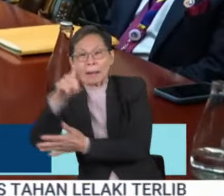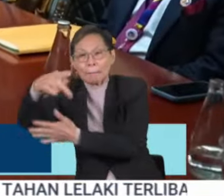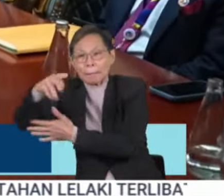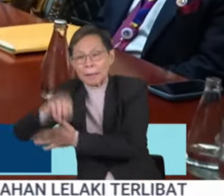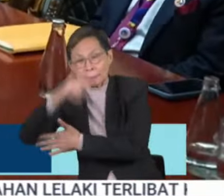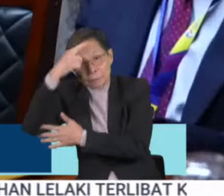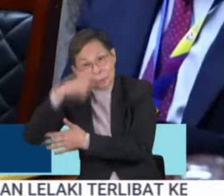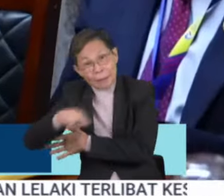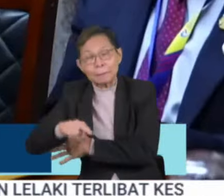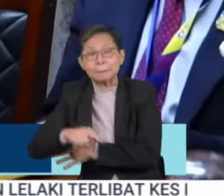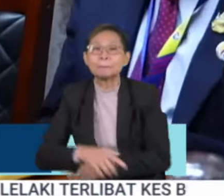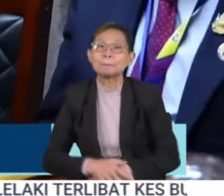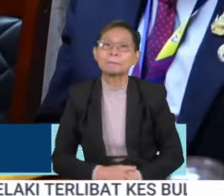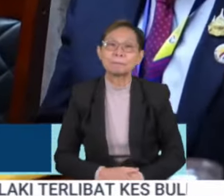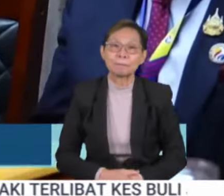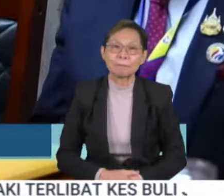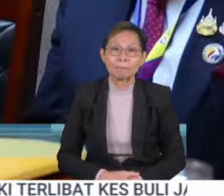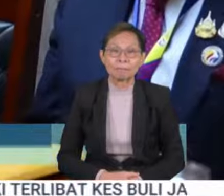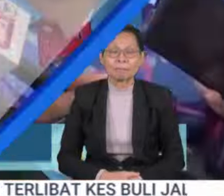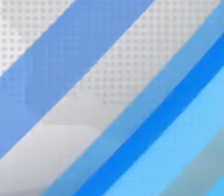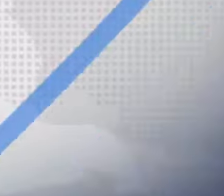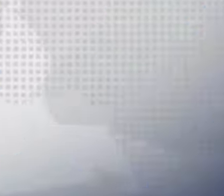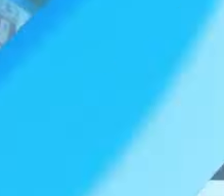Menteri Sri Tatavisin.